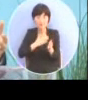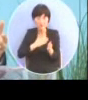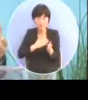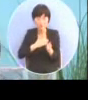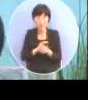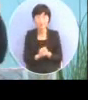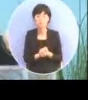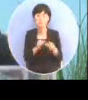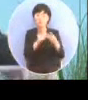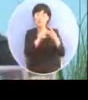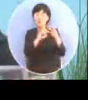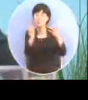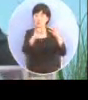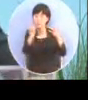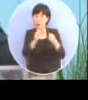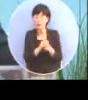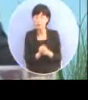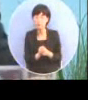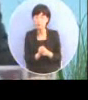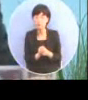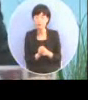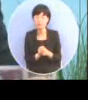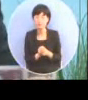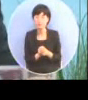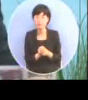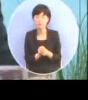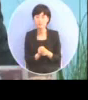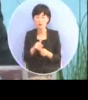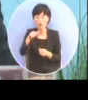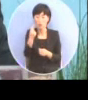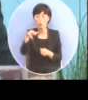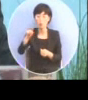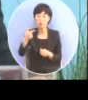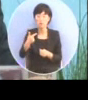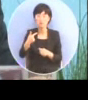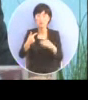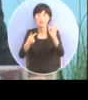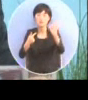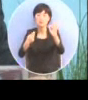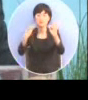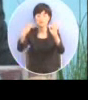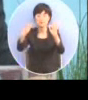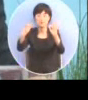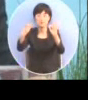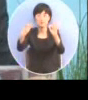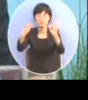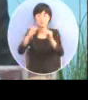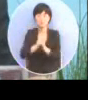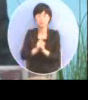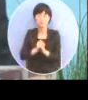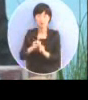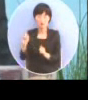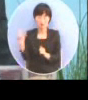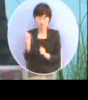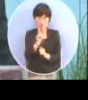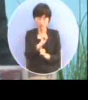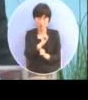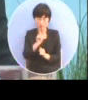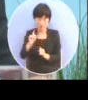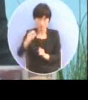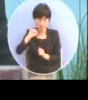này đi. 세 번째는 뭡니까? Điều số 3 là gì? 고린도전서 10장 13절. Trong Cô-rinh-tô thứ nhất đoạn